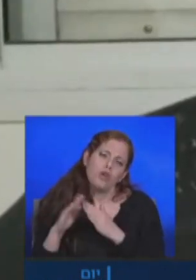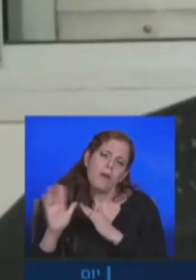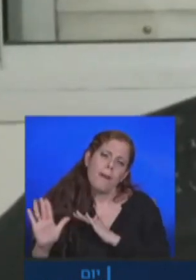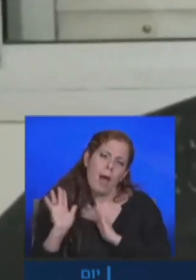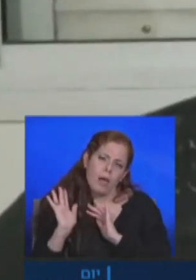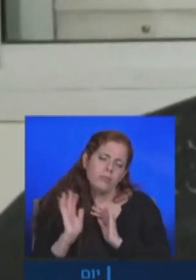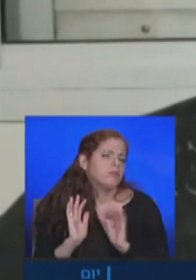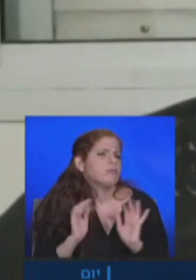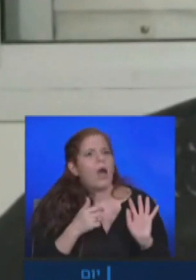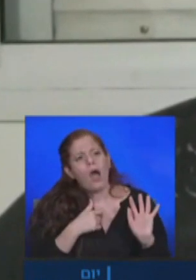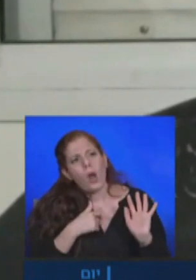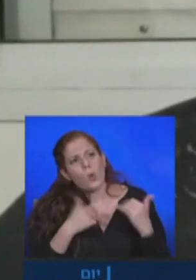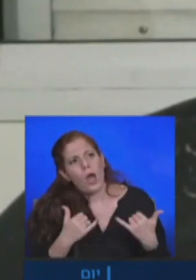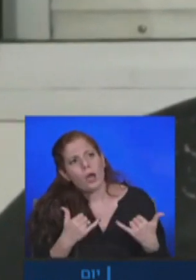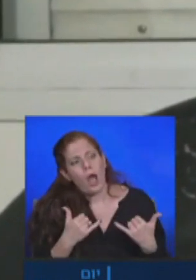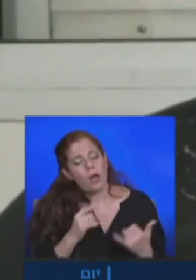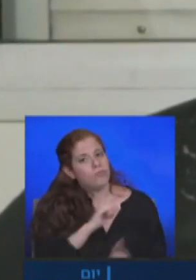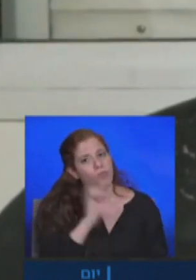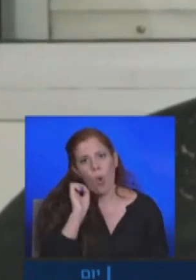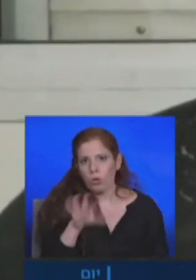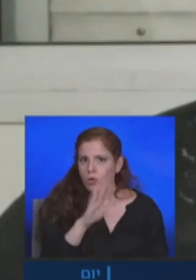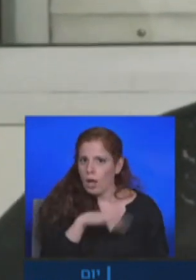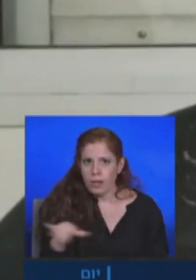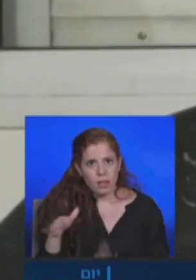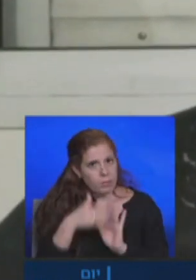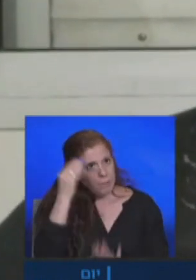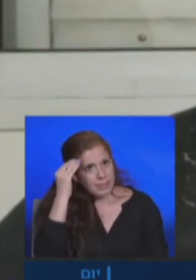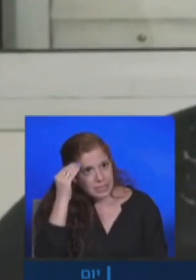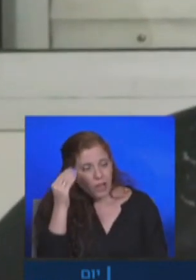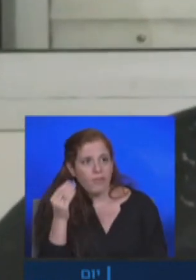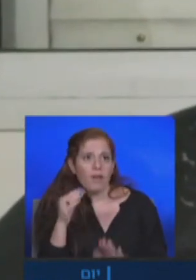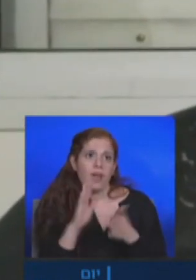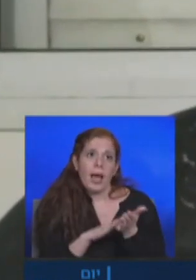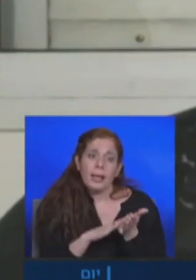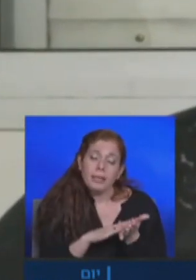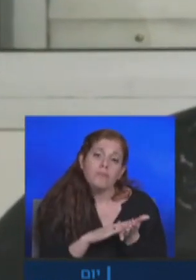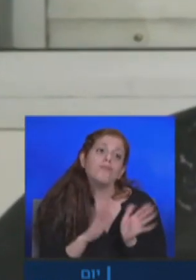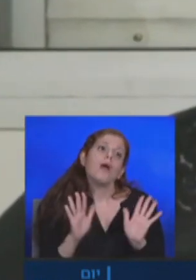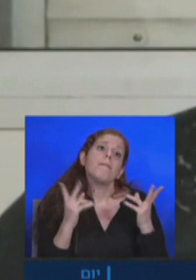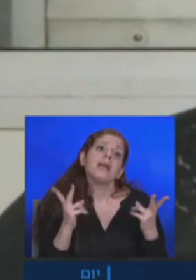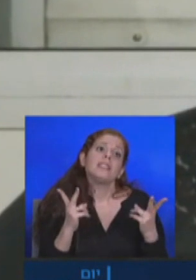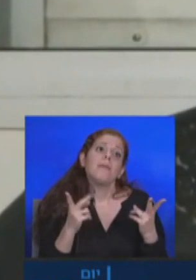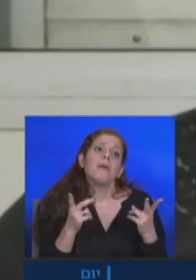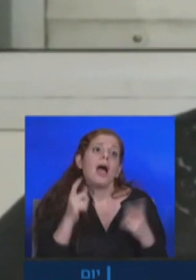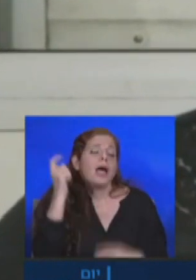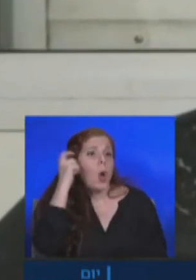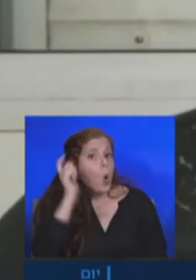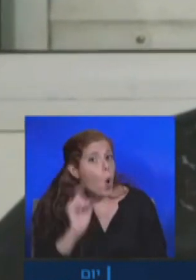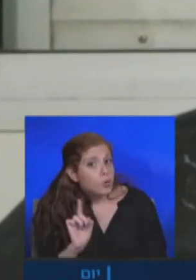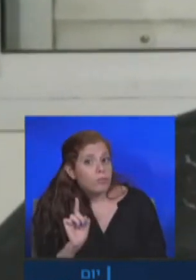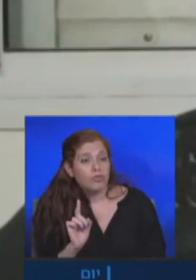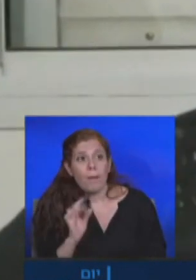אנחנו כרגע לא הולכים לשלוח את הילדים לבית הספר ולגנים. בעצם אנחנו לא חושבים שבגילאים האלה הם